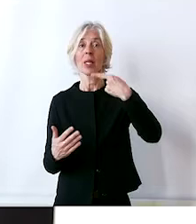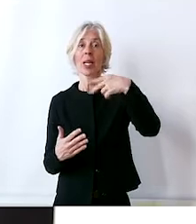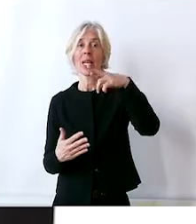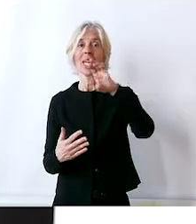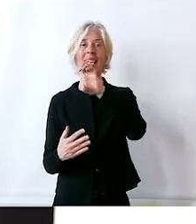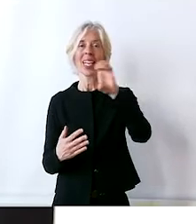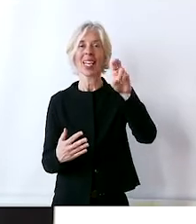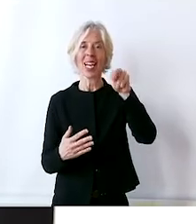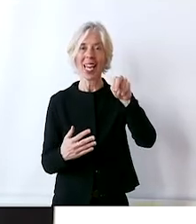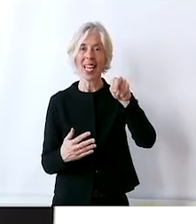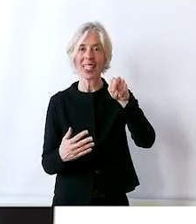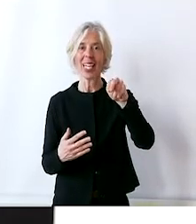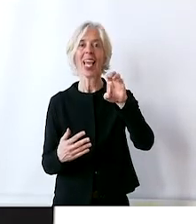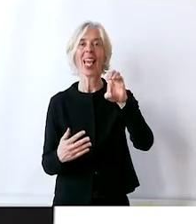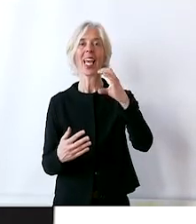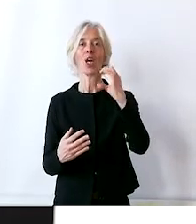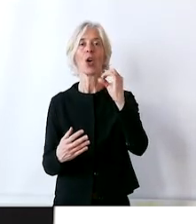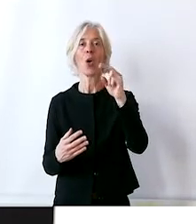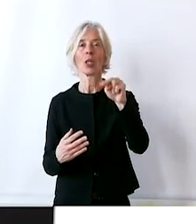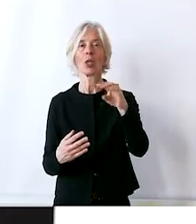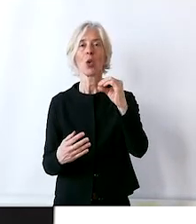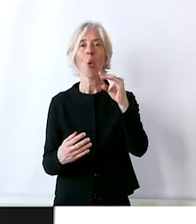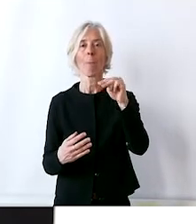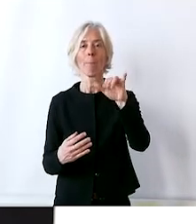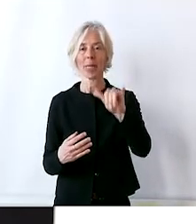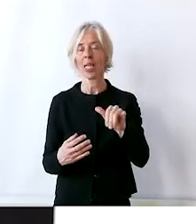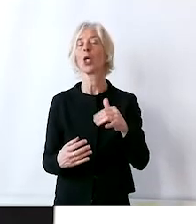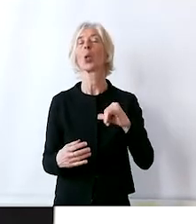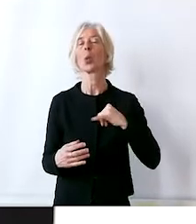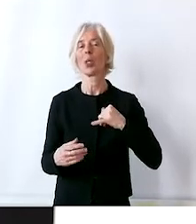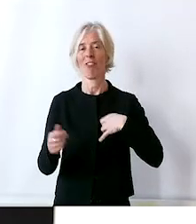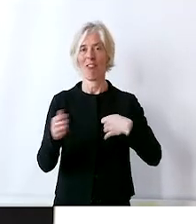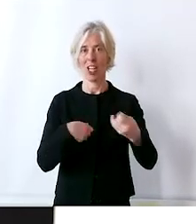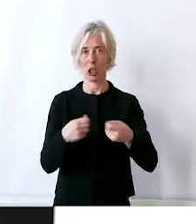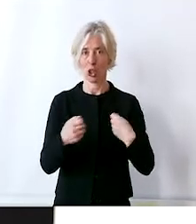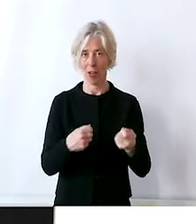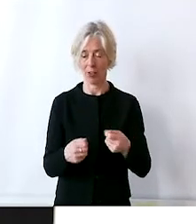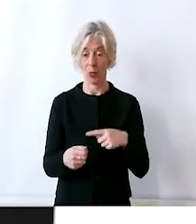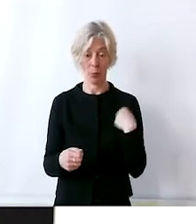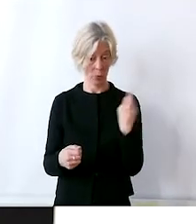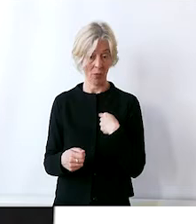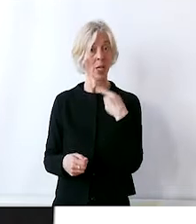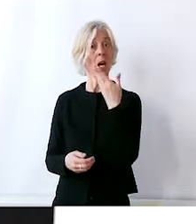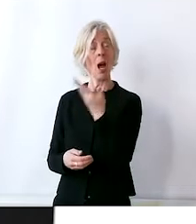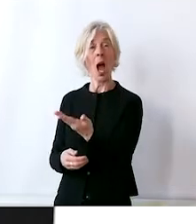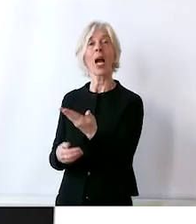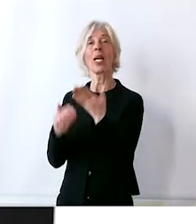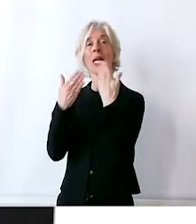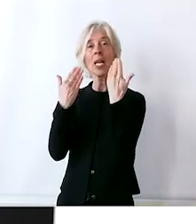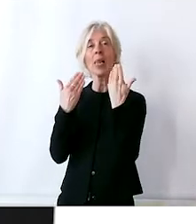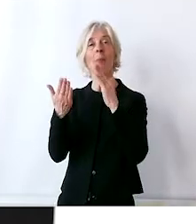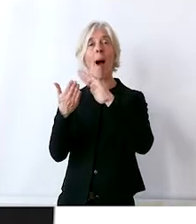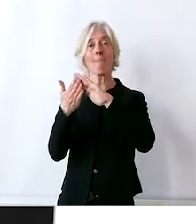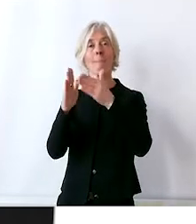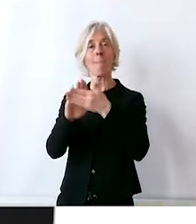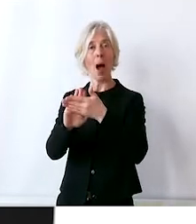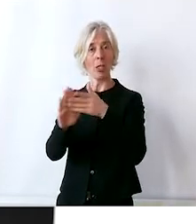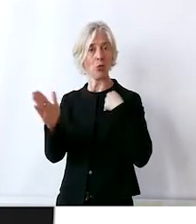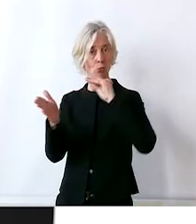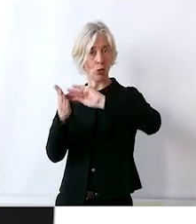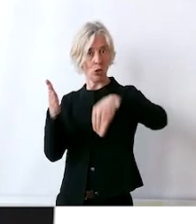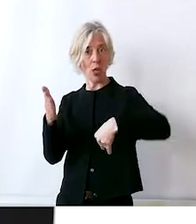Wir unterzeichnen den Klimapakt, weil wir selbst das Thema